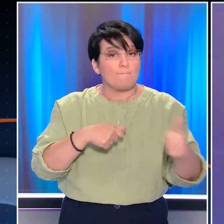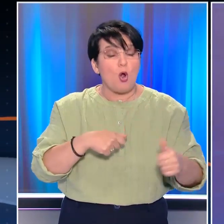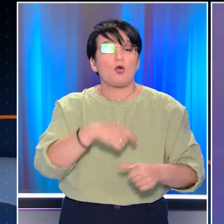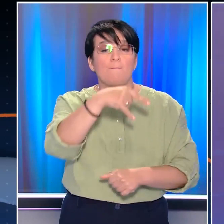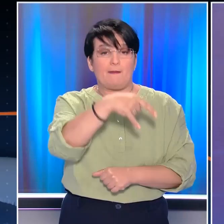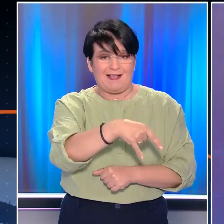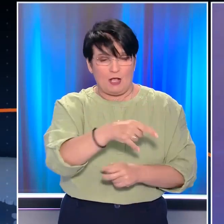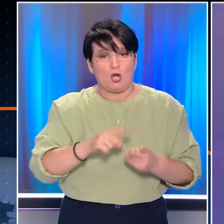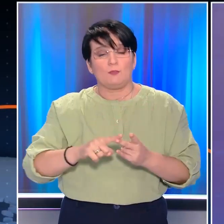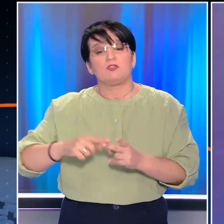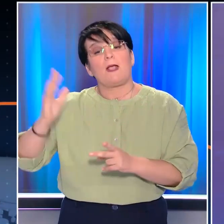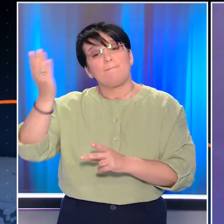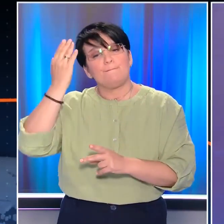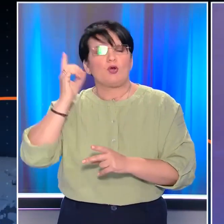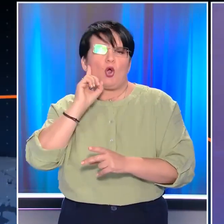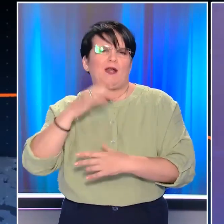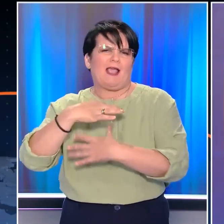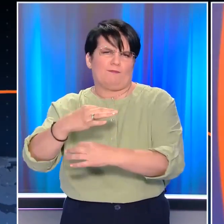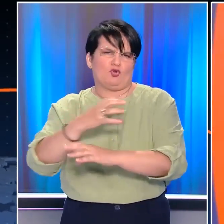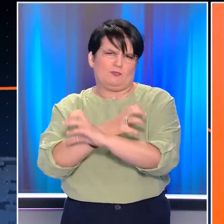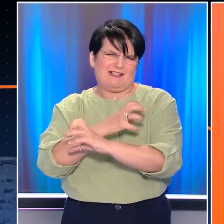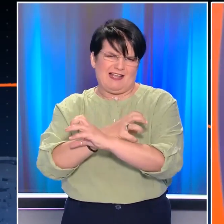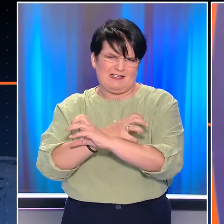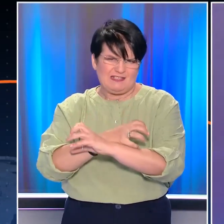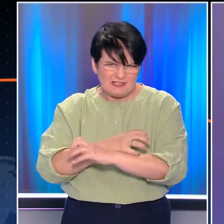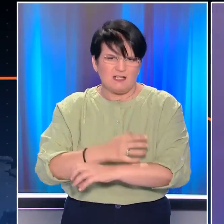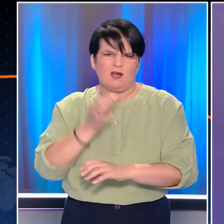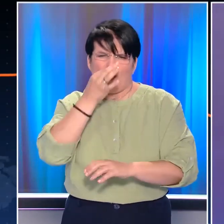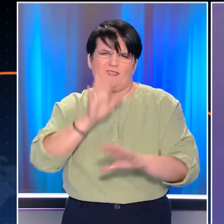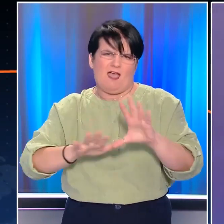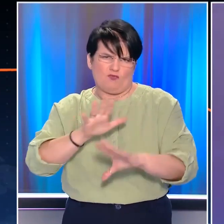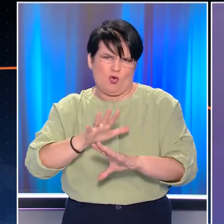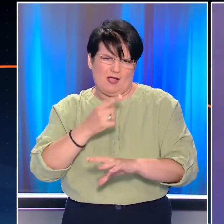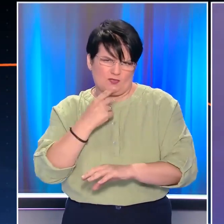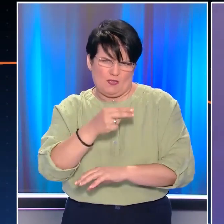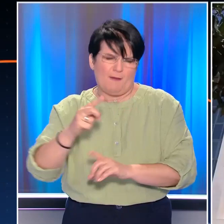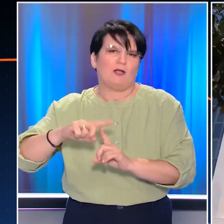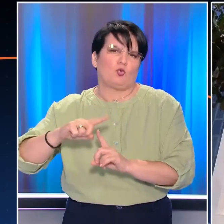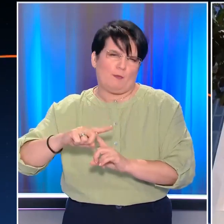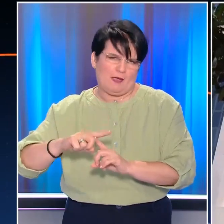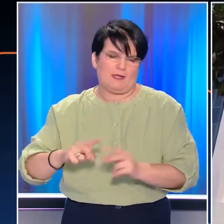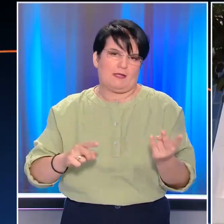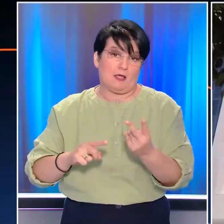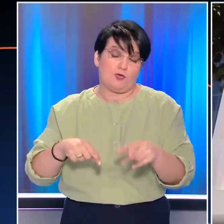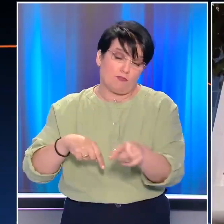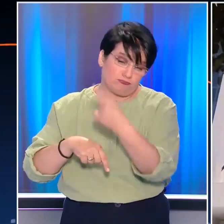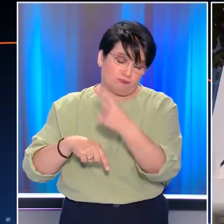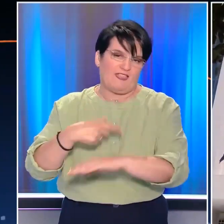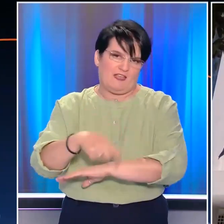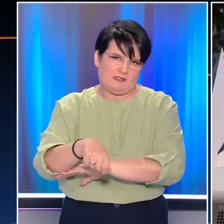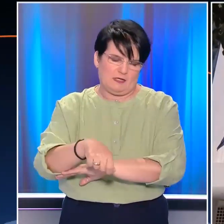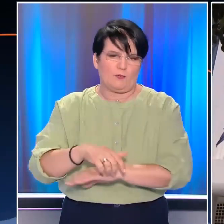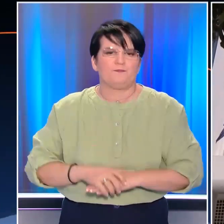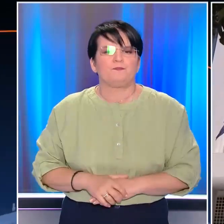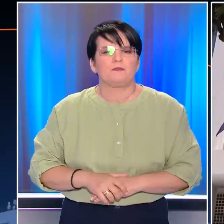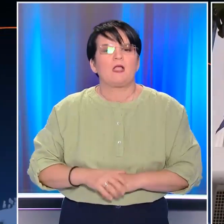Δημήτρη Παπαγγελόπουλου και της πρώην επικεφαλής της εισαγγελίας κατά της διαφθοράς Ελένης Τουλουπάκη. Έπεσε η αυλαία στην υπόθεση